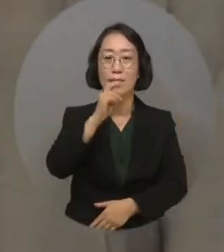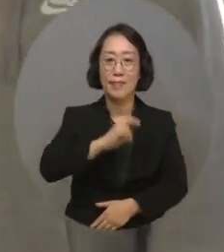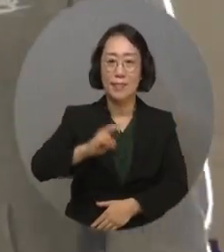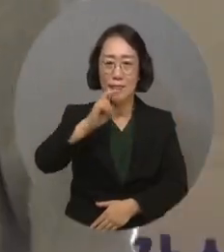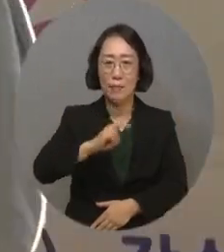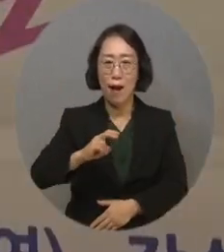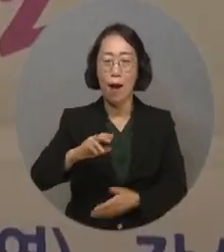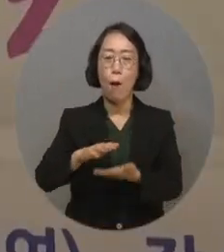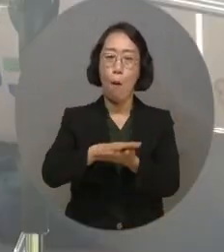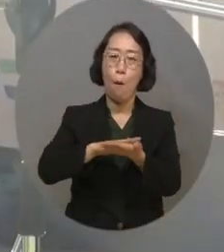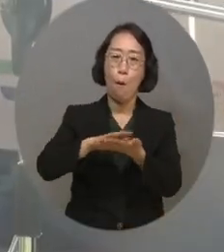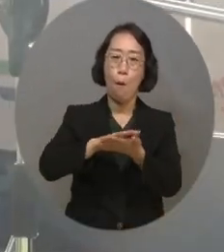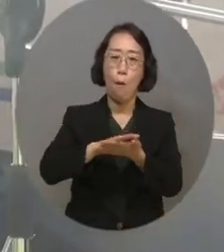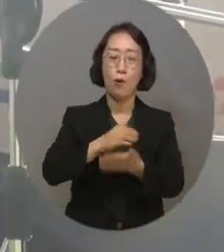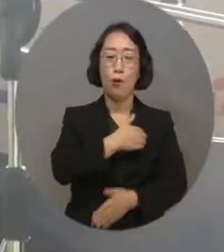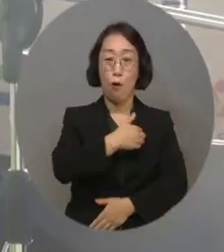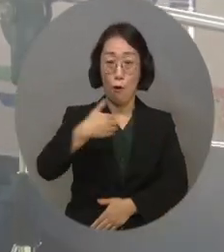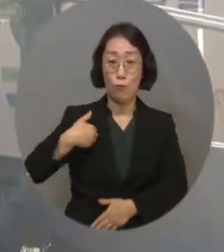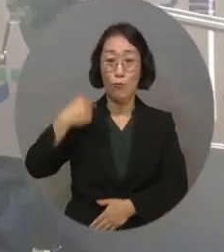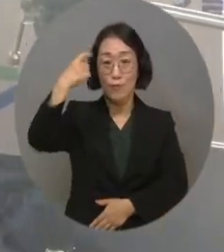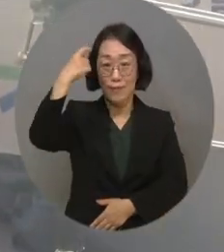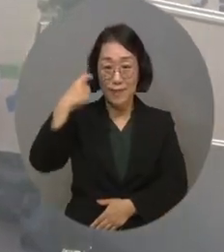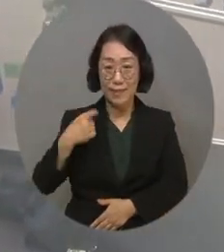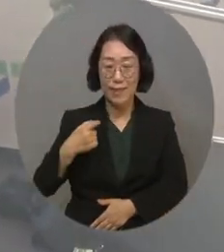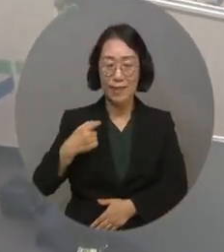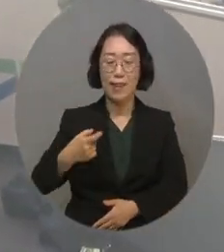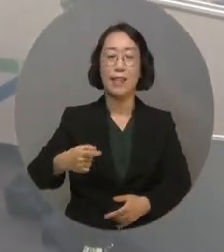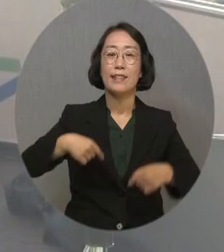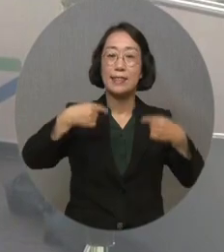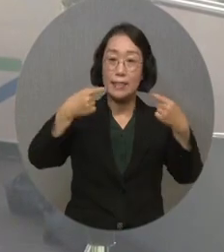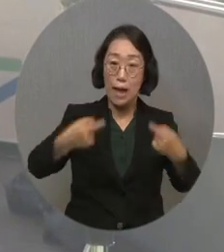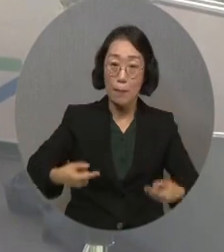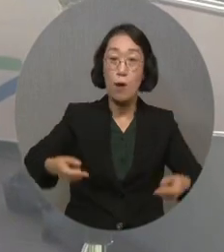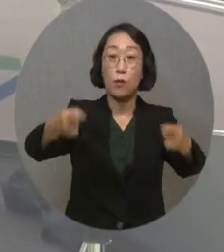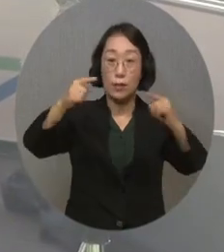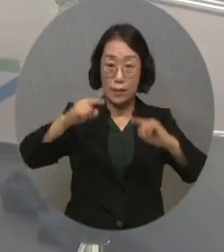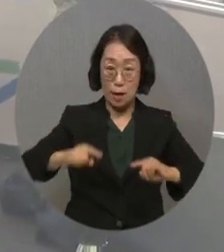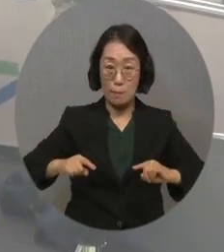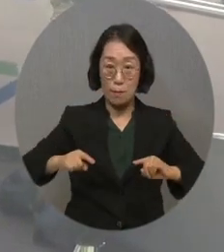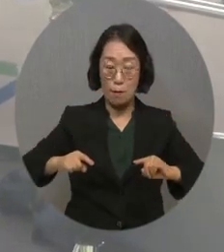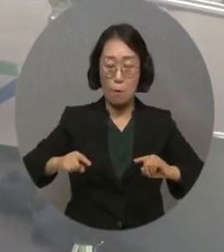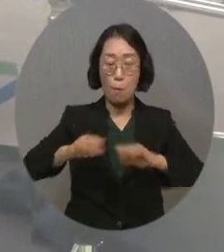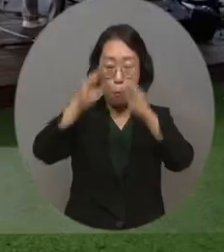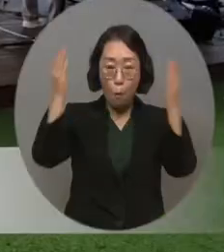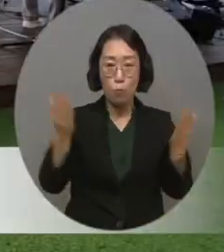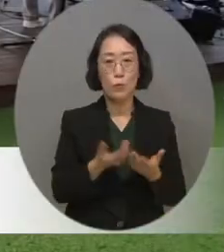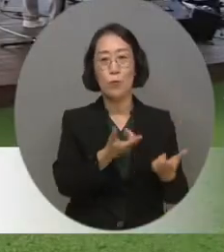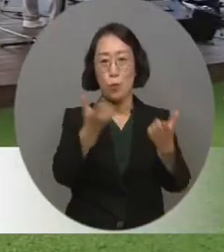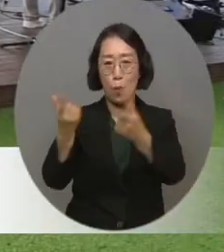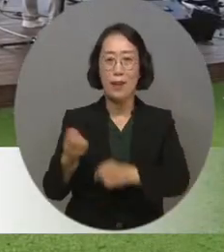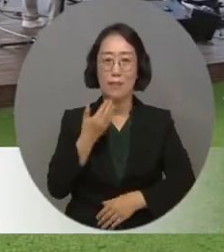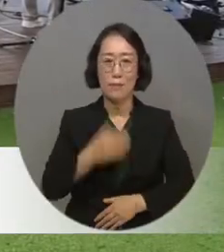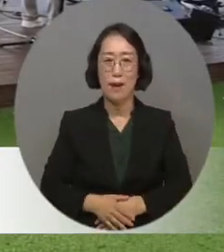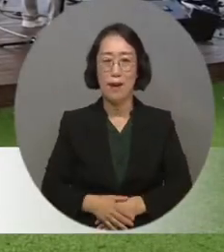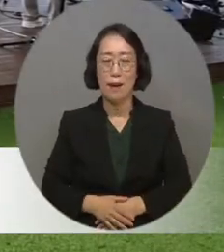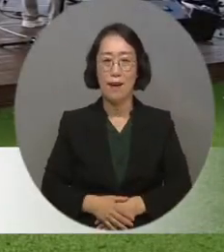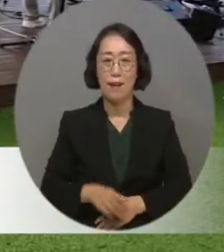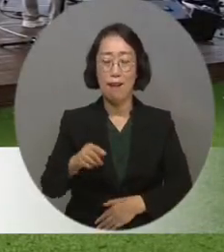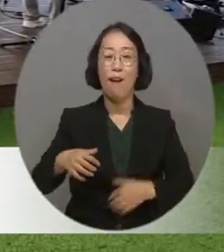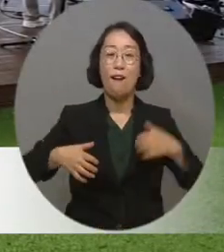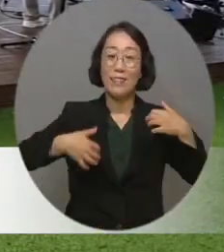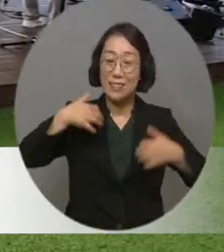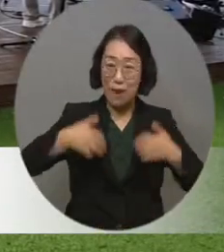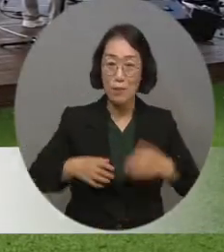여가를 보내며 즐기는 자연스러운 참여, 장벽 없는 즐김의 시간이었습니다. 음악회가 오늘